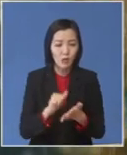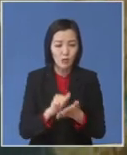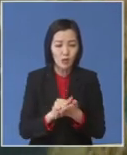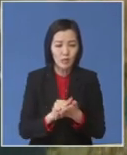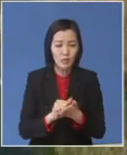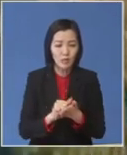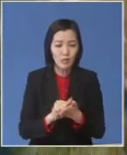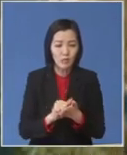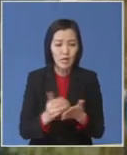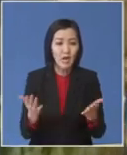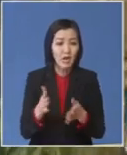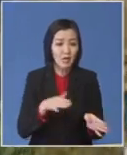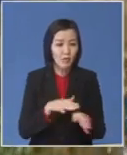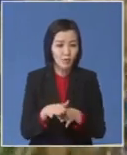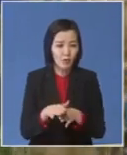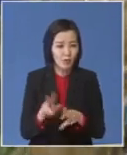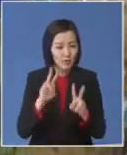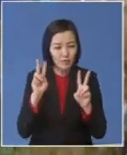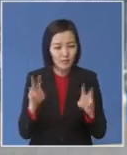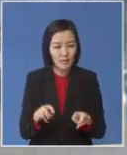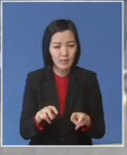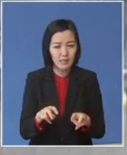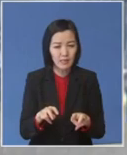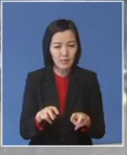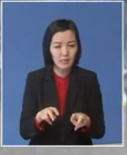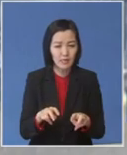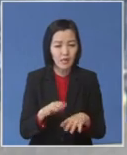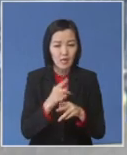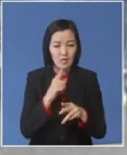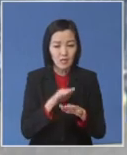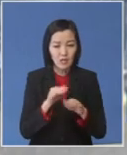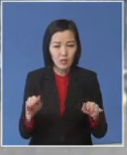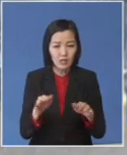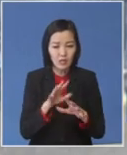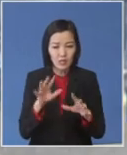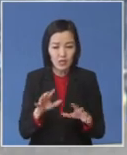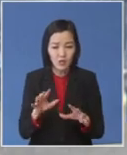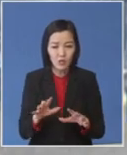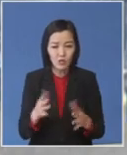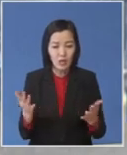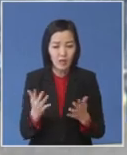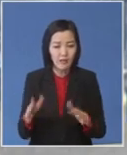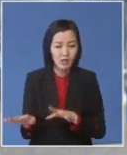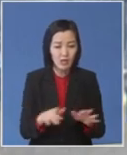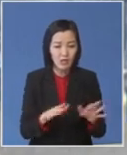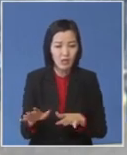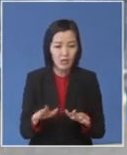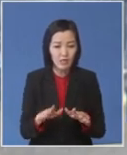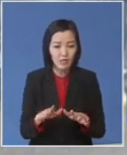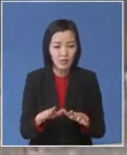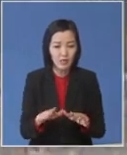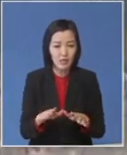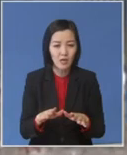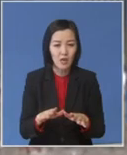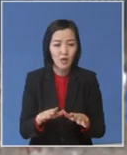айтылғандардың қаншалықты орындала қоятыны белгісіз. Өйткені онда тыныштық жағдайын сақтау үшін қандай да болмасын шараларды қолға алу жағы